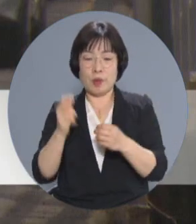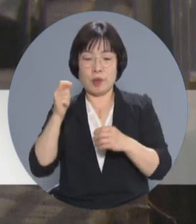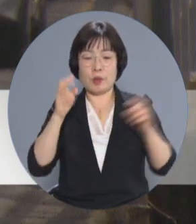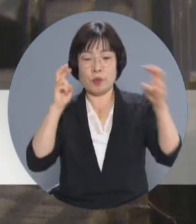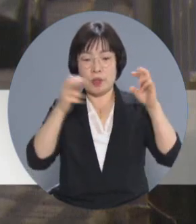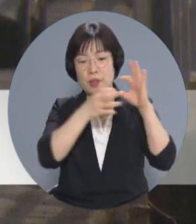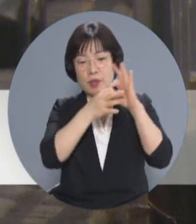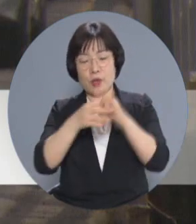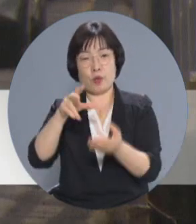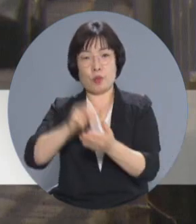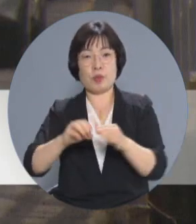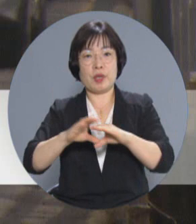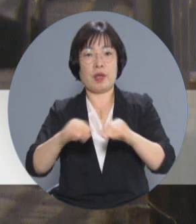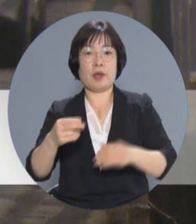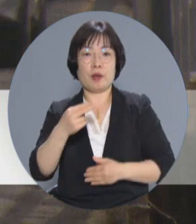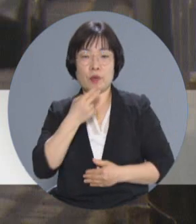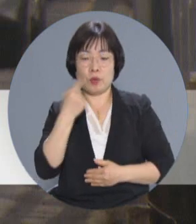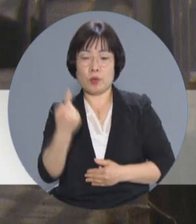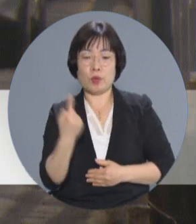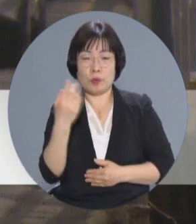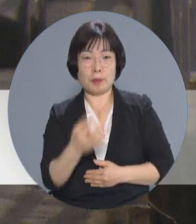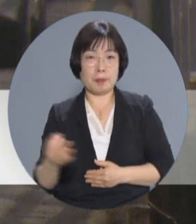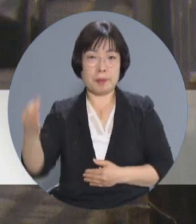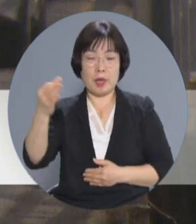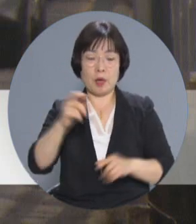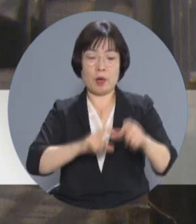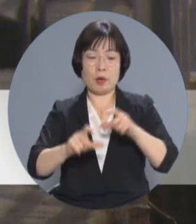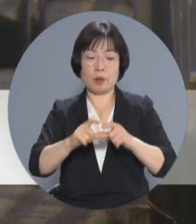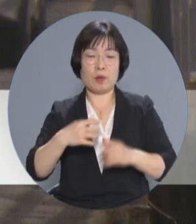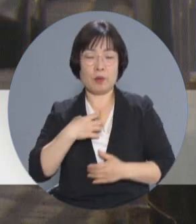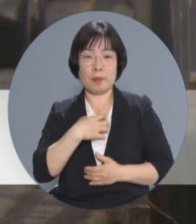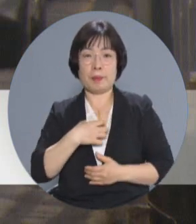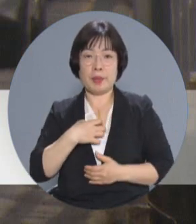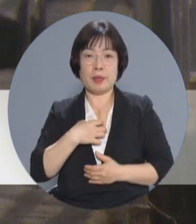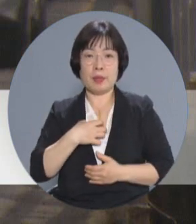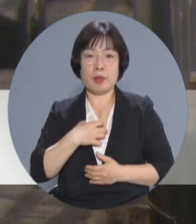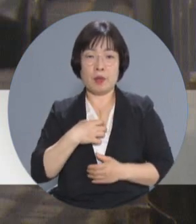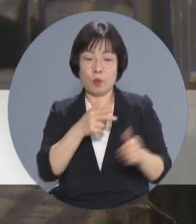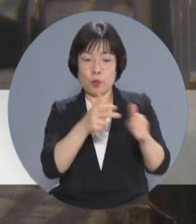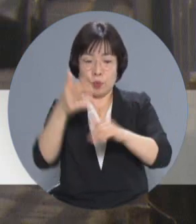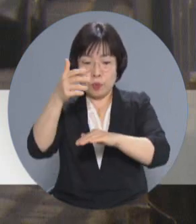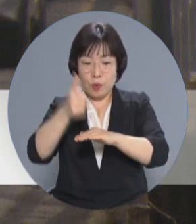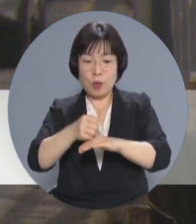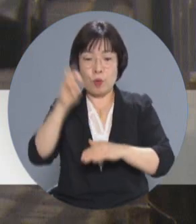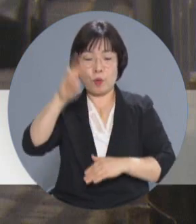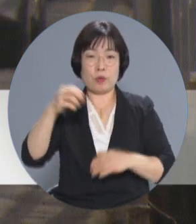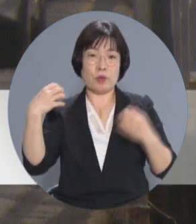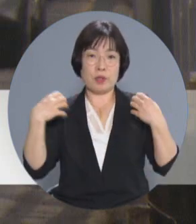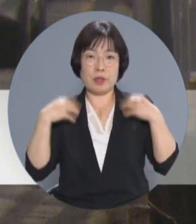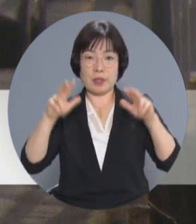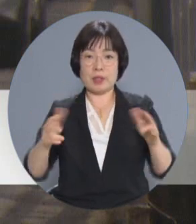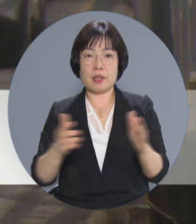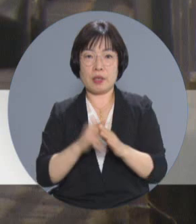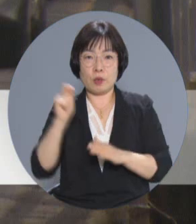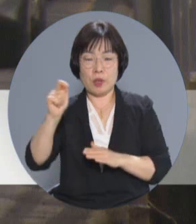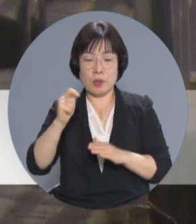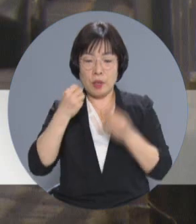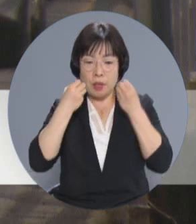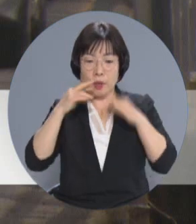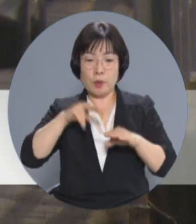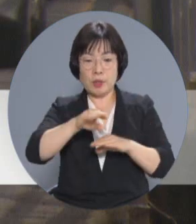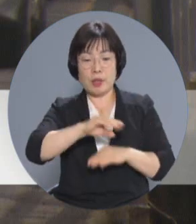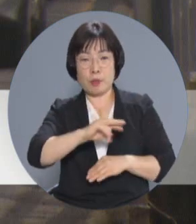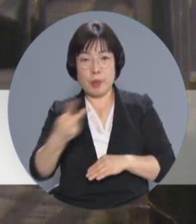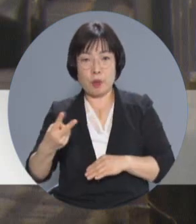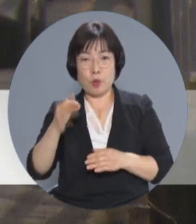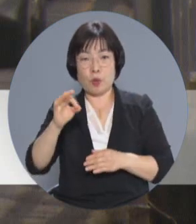해결이 선행되지 않은 상태에서 요금 인상이라 더 그런데요. 취재해보니 광주시가 그간 택시 신차 교체